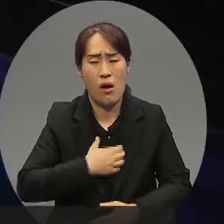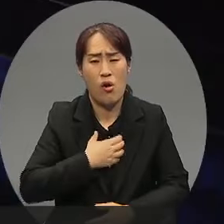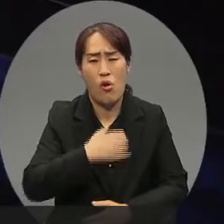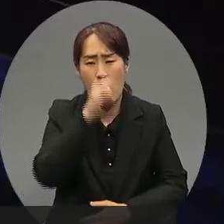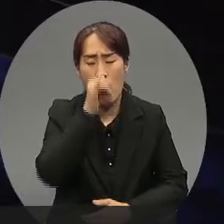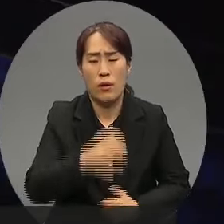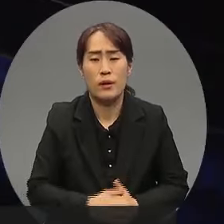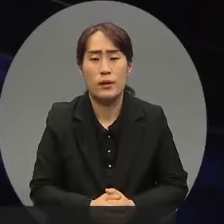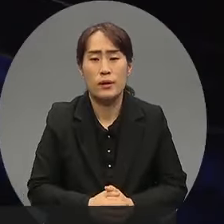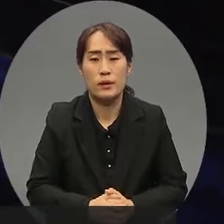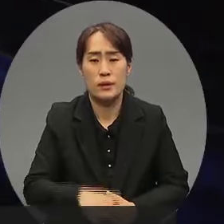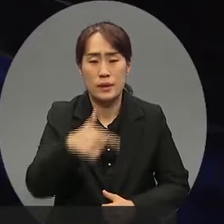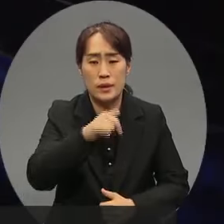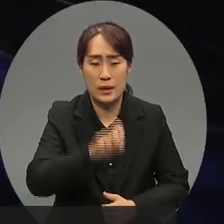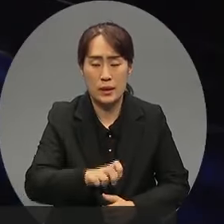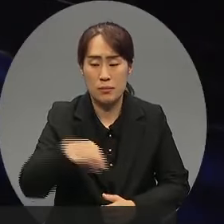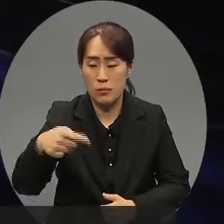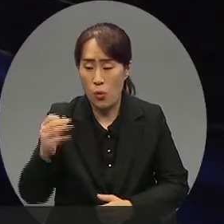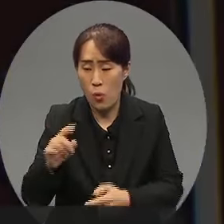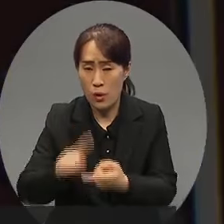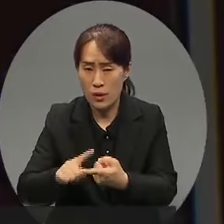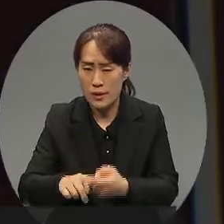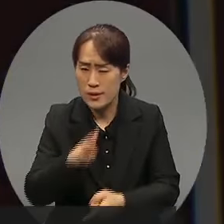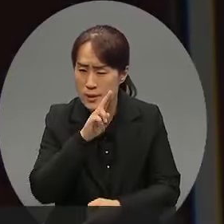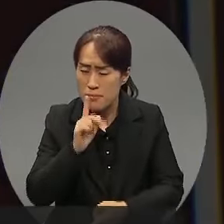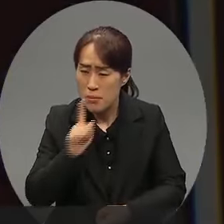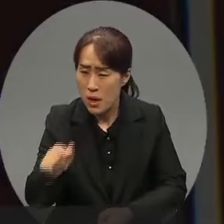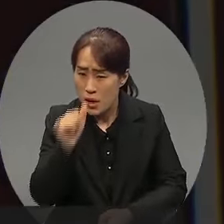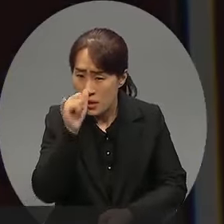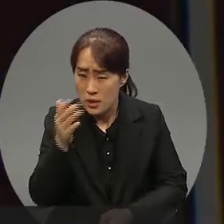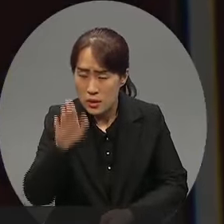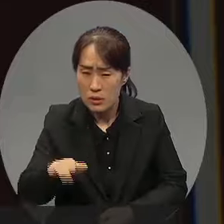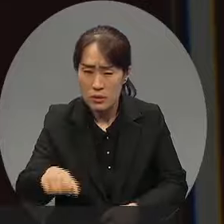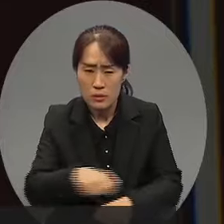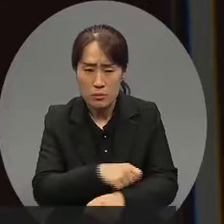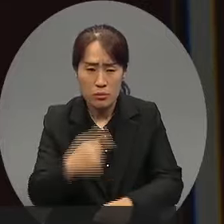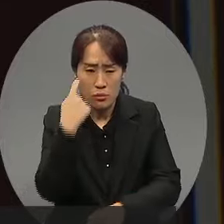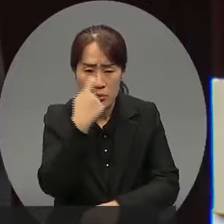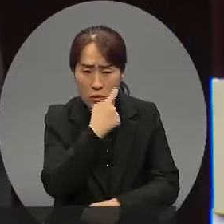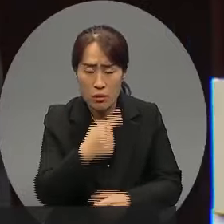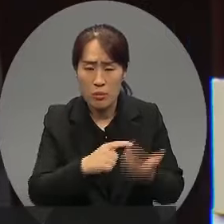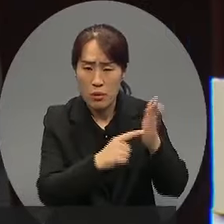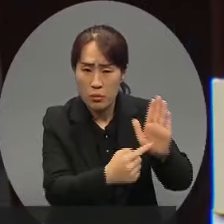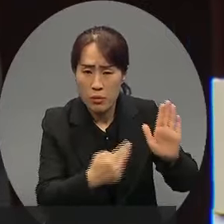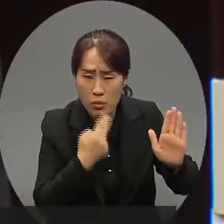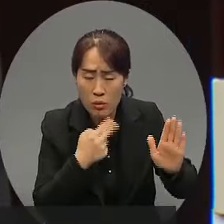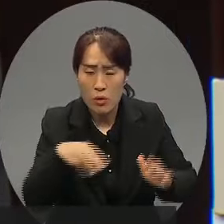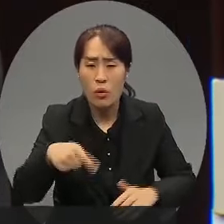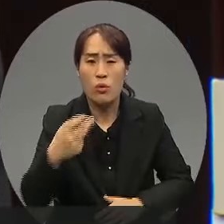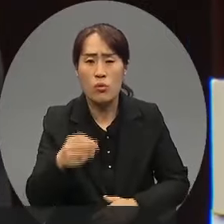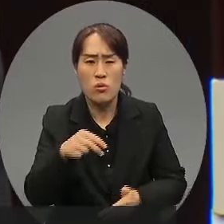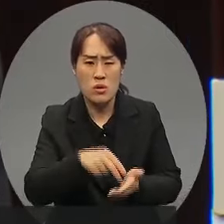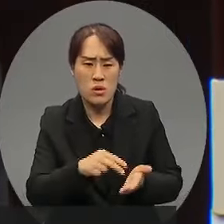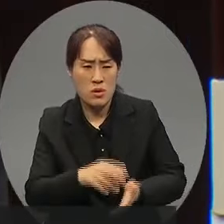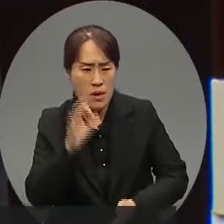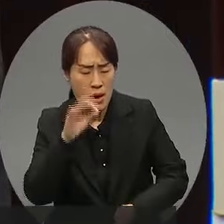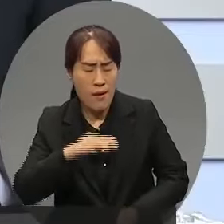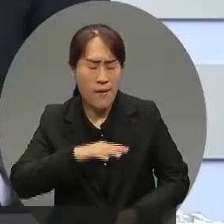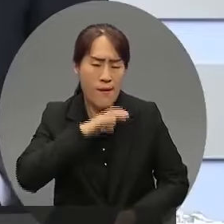걱정이고요 김후보는 후보에 대한 의욕을 제기했지만 특별한 근거를 제시하지는 않아 후보가